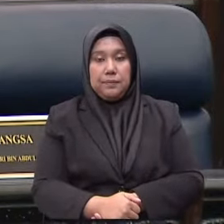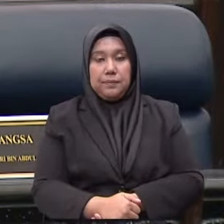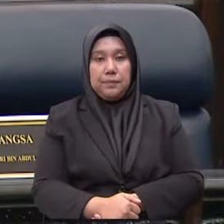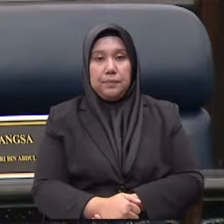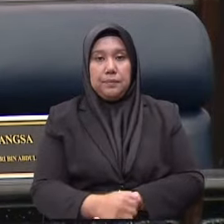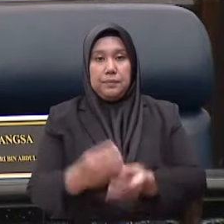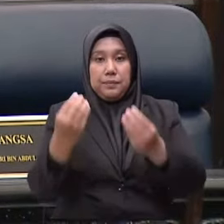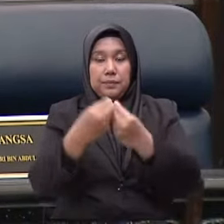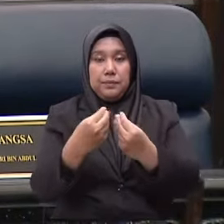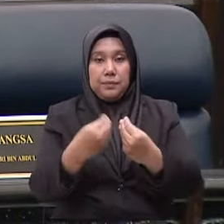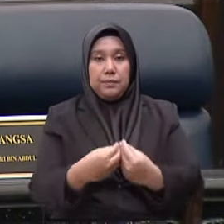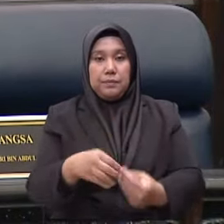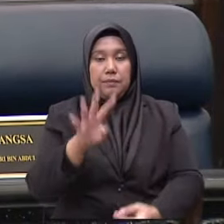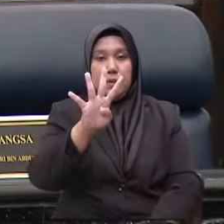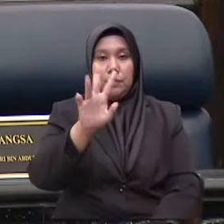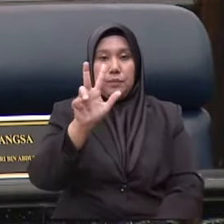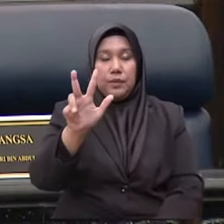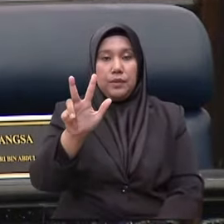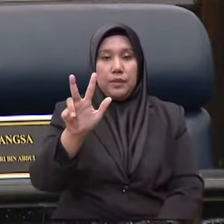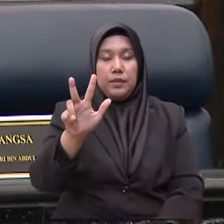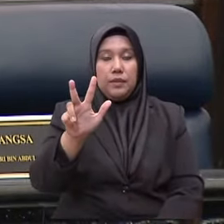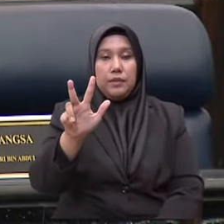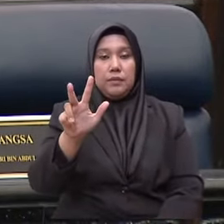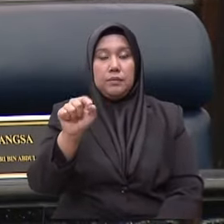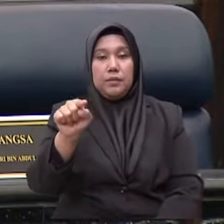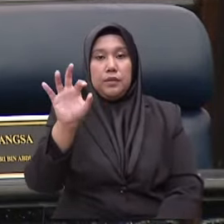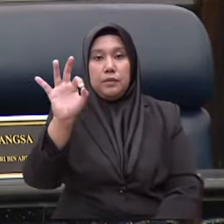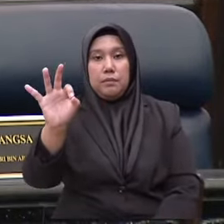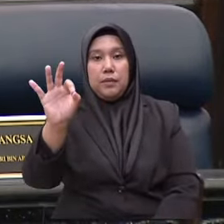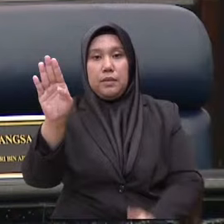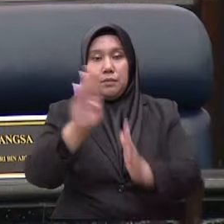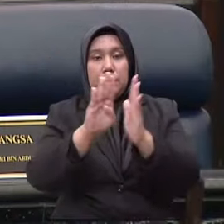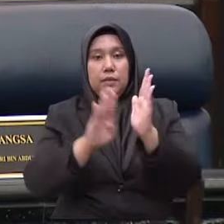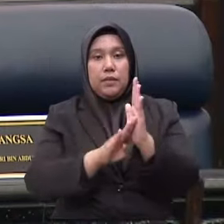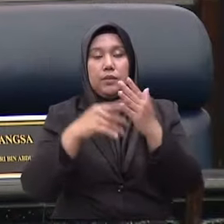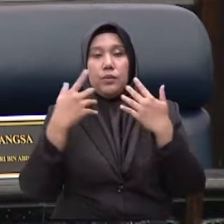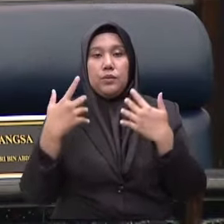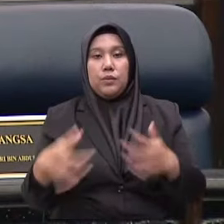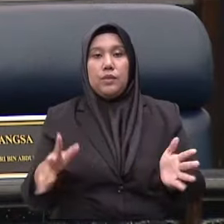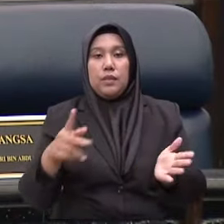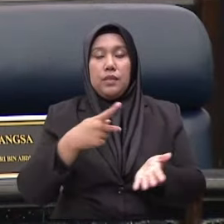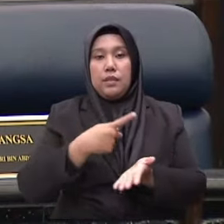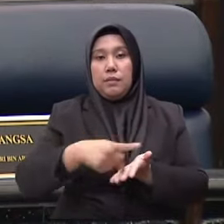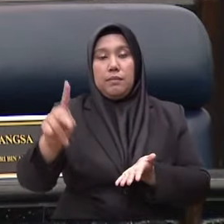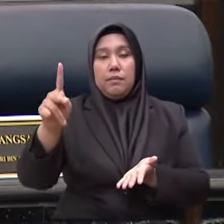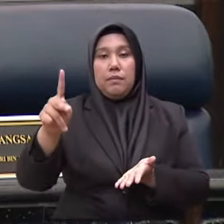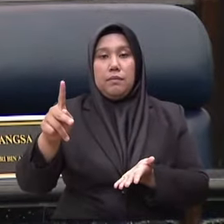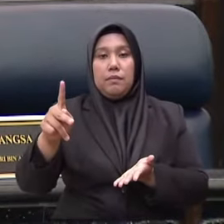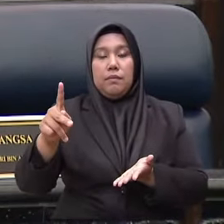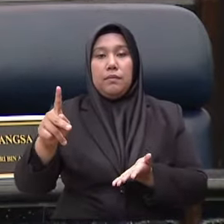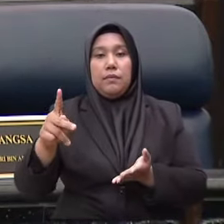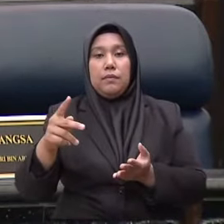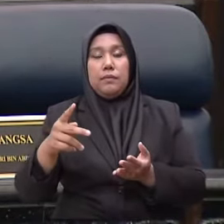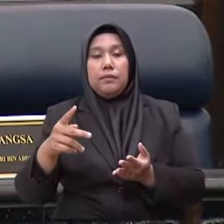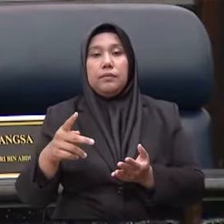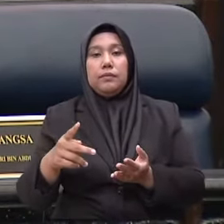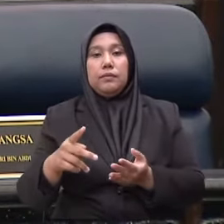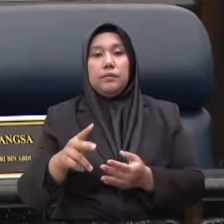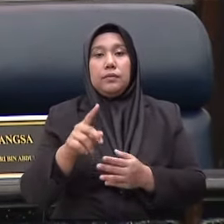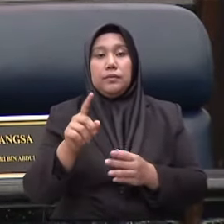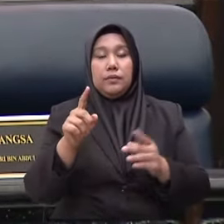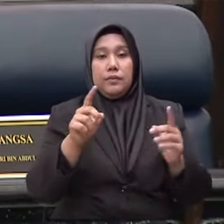sejumlah 43.9 bilion telah dibelanjakan setakat Jun 2023 kita